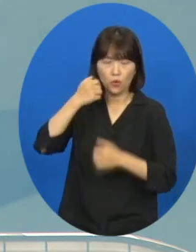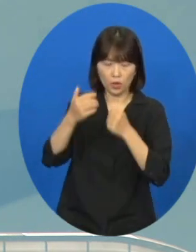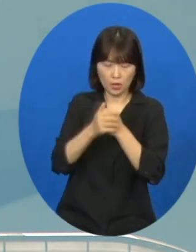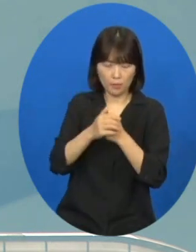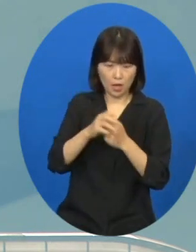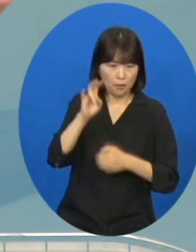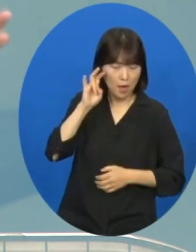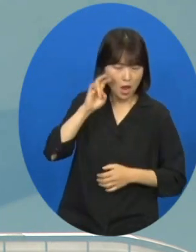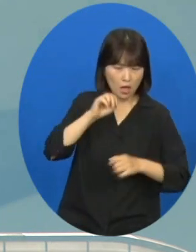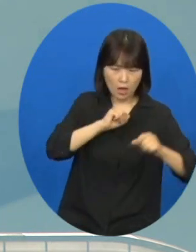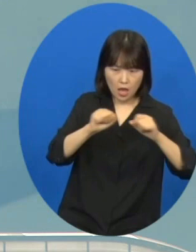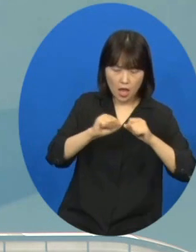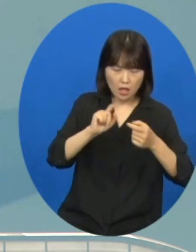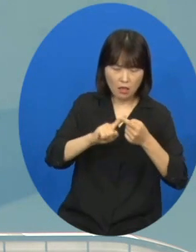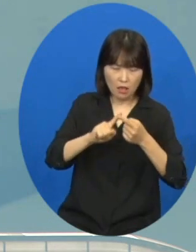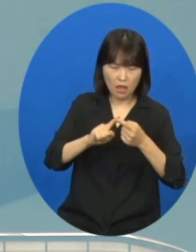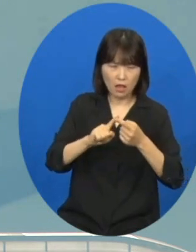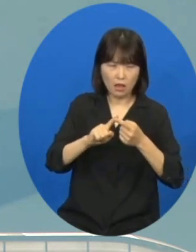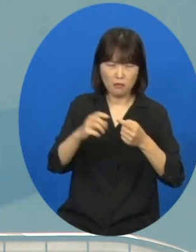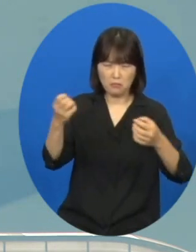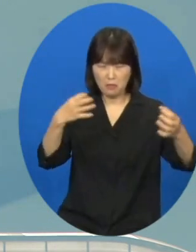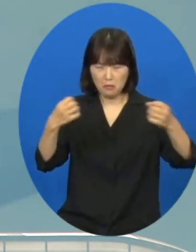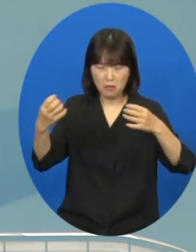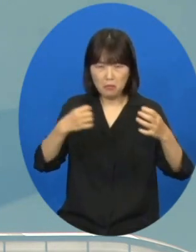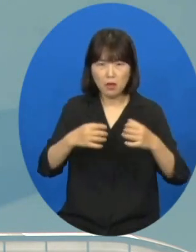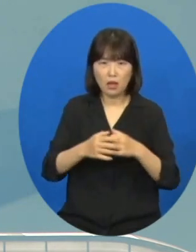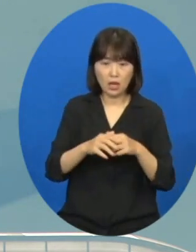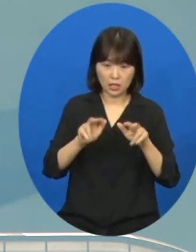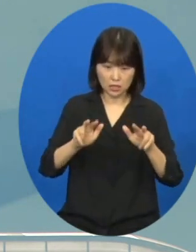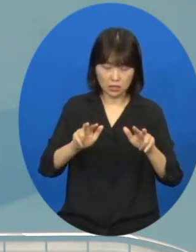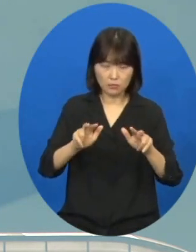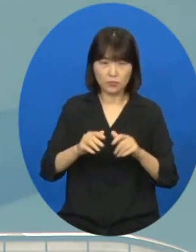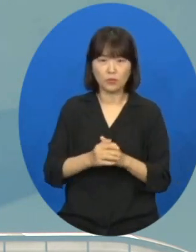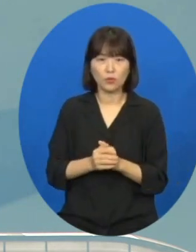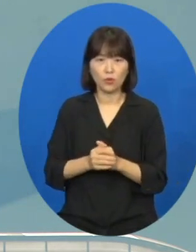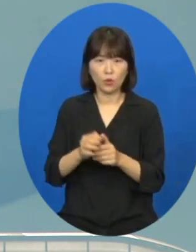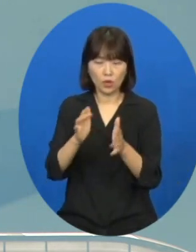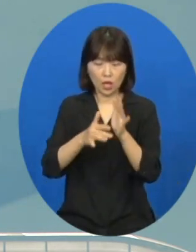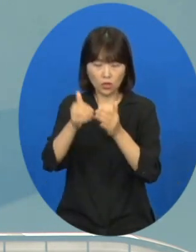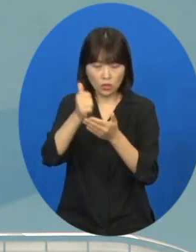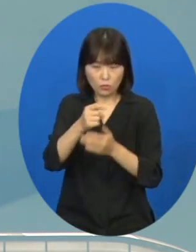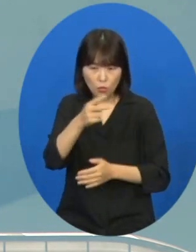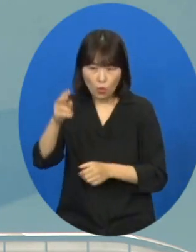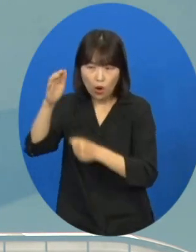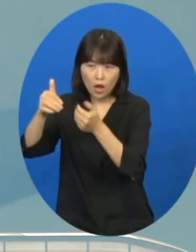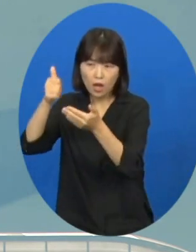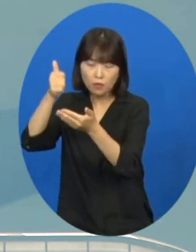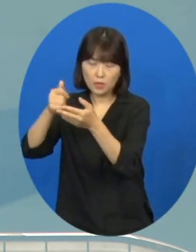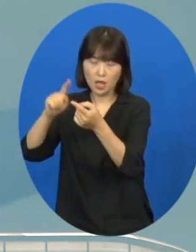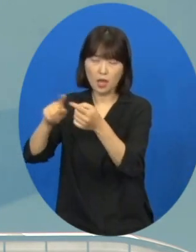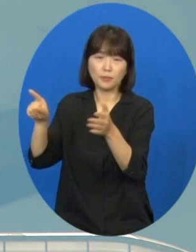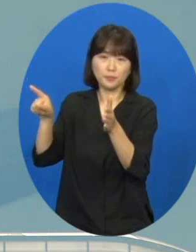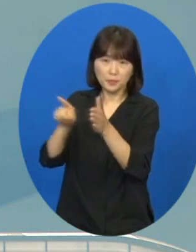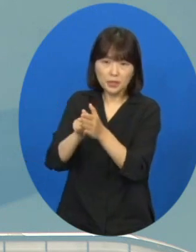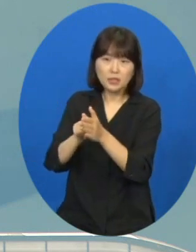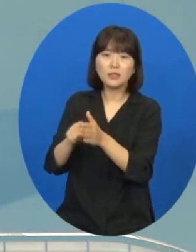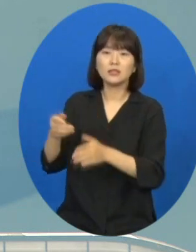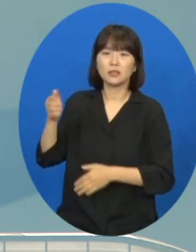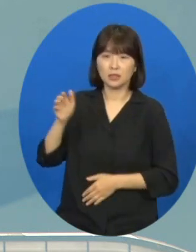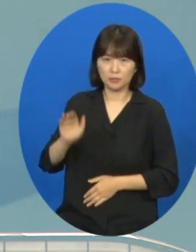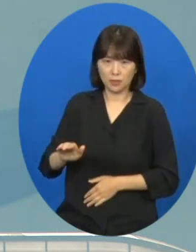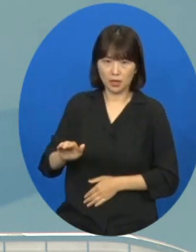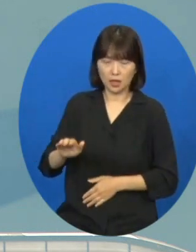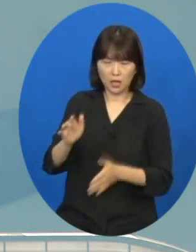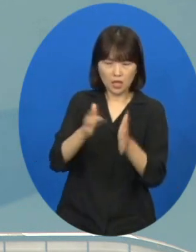뭐 이러쿵저러쿵 말이 많았고 지금도 예수님이 하나님인 걸 믿기는 믿지만 예수님이